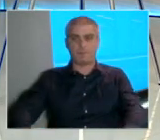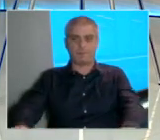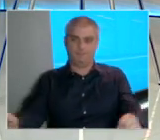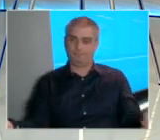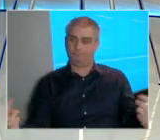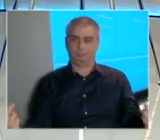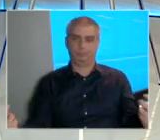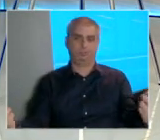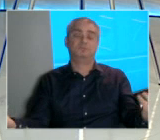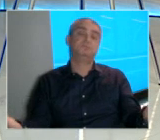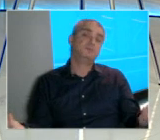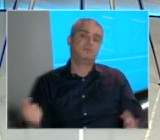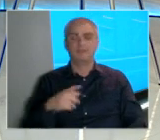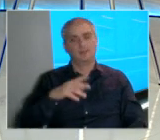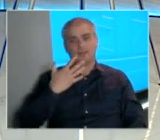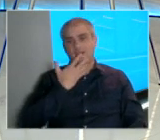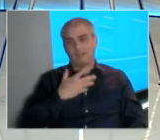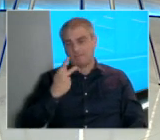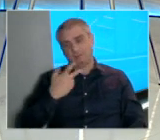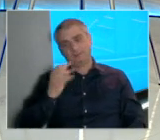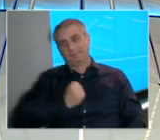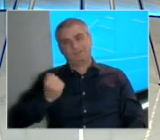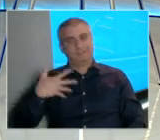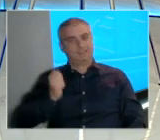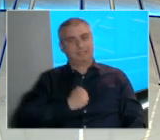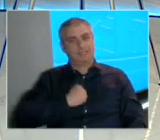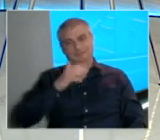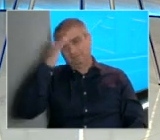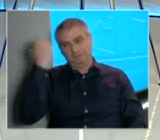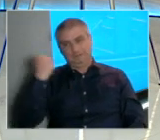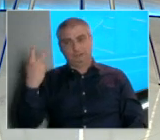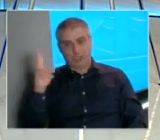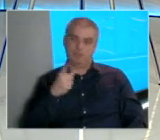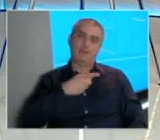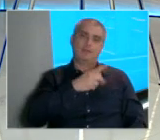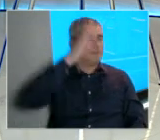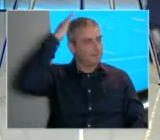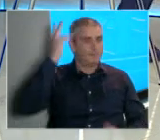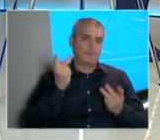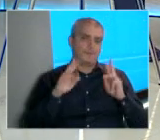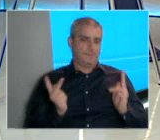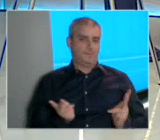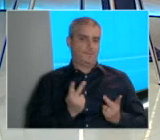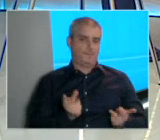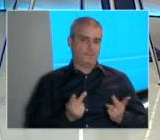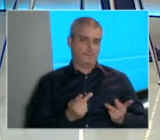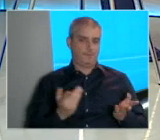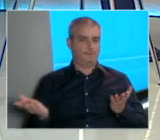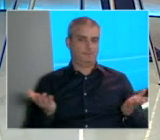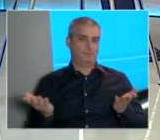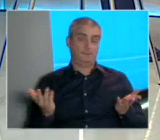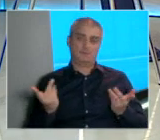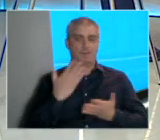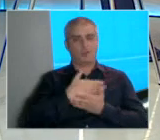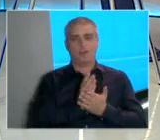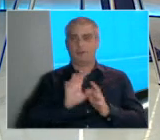ככה מתחבר לבן גביר וליותר דתיים הקיצוניים, נקרא לזה ככה. בנט הולך עוד פעם על הנישה הלייטית, ואז אולי ככה יחלקו את